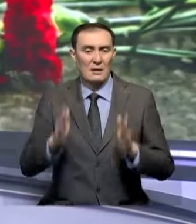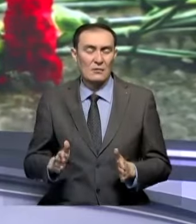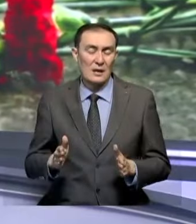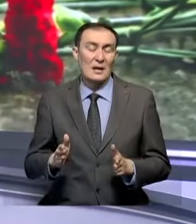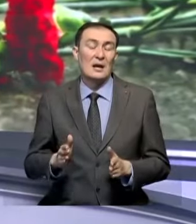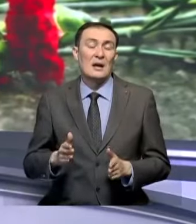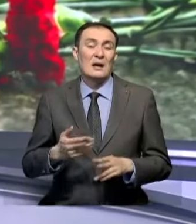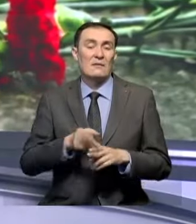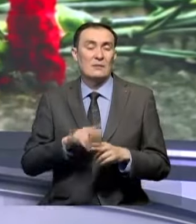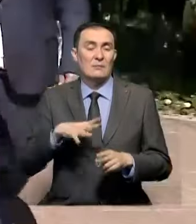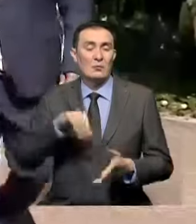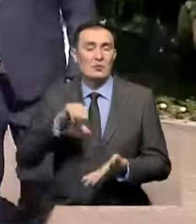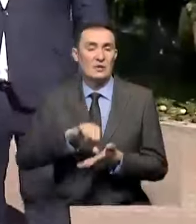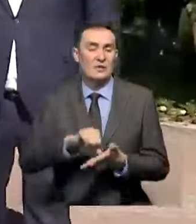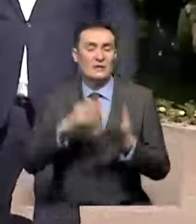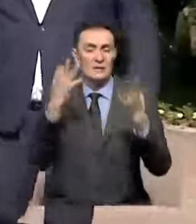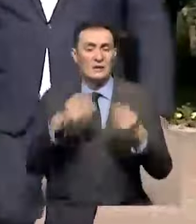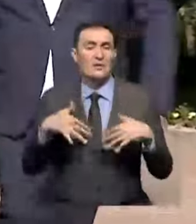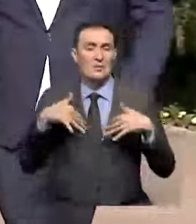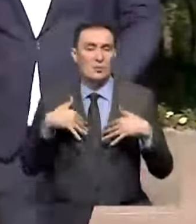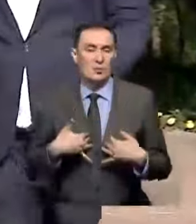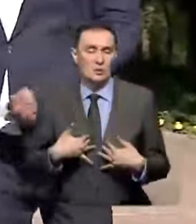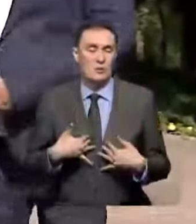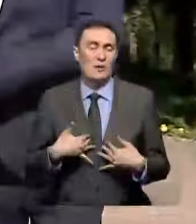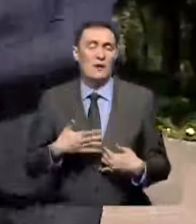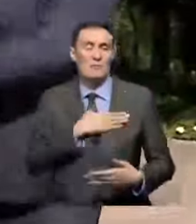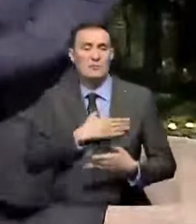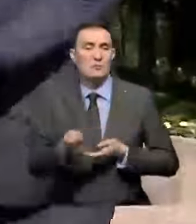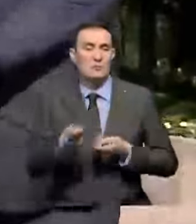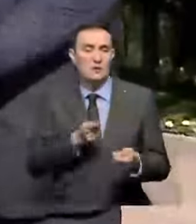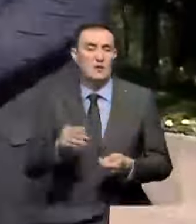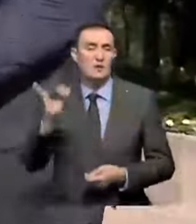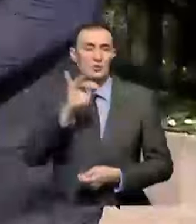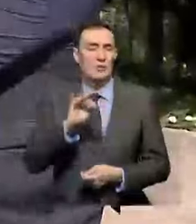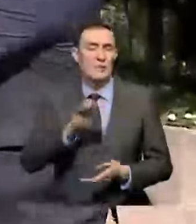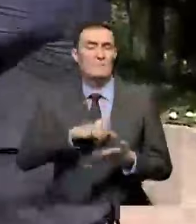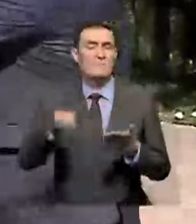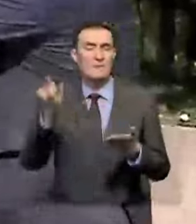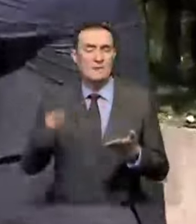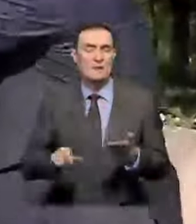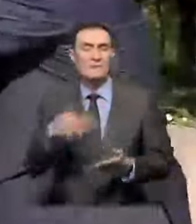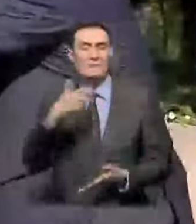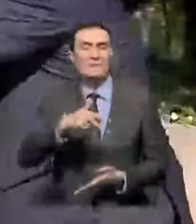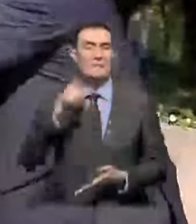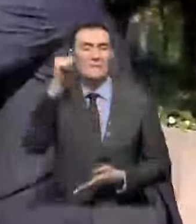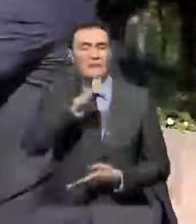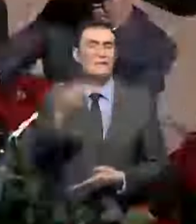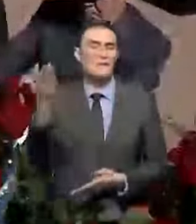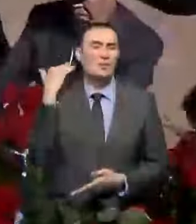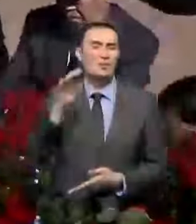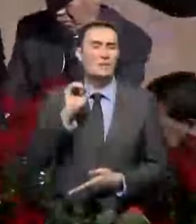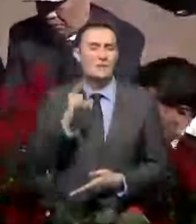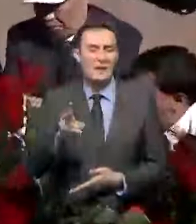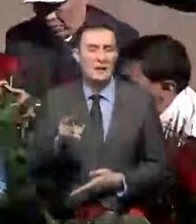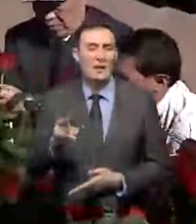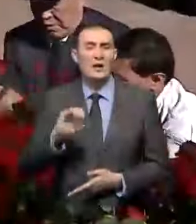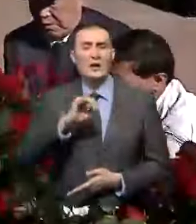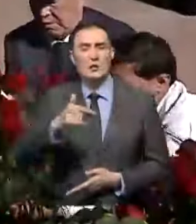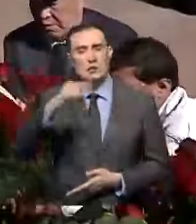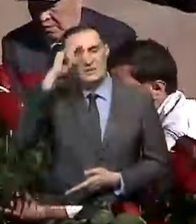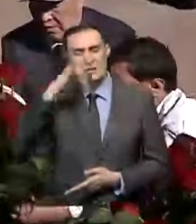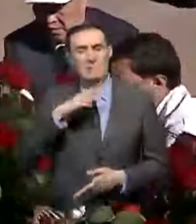сирет среди участников дня скорби общественные деятели историки и писатели в тридцатых годах прошлого века на юге